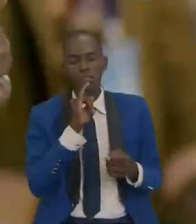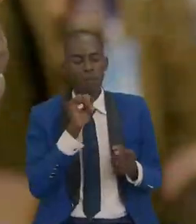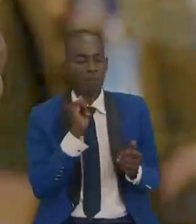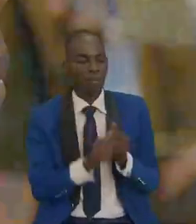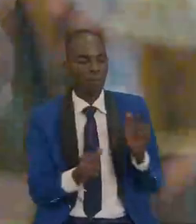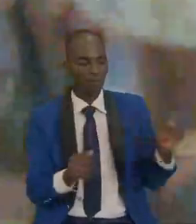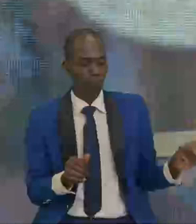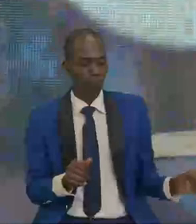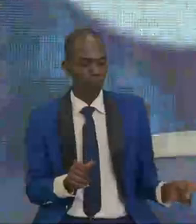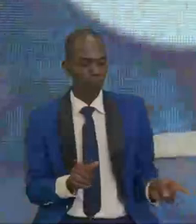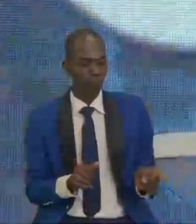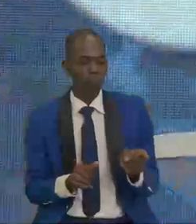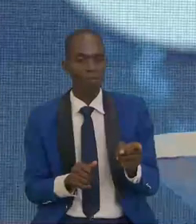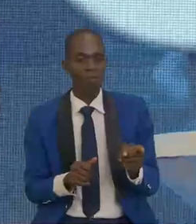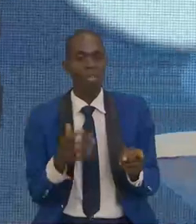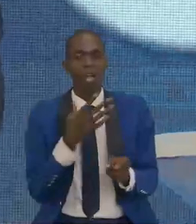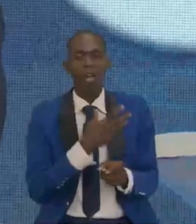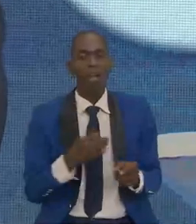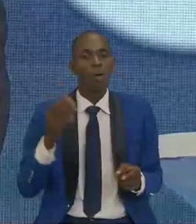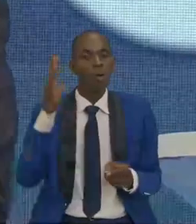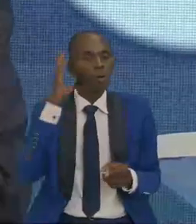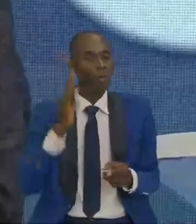manière. Lorsque Satan passe